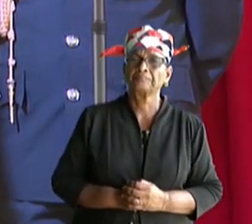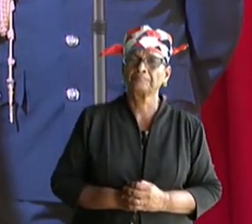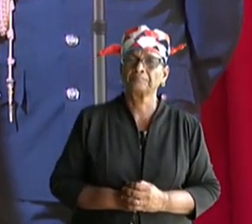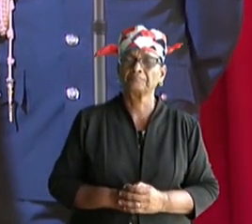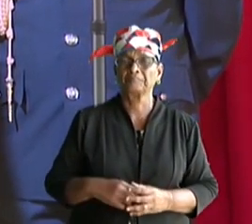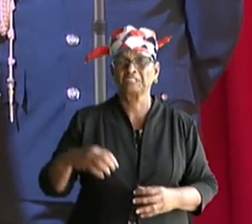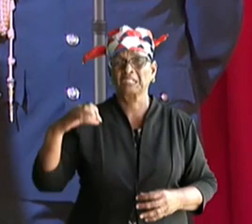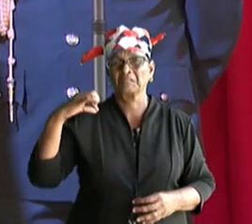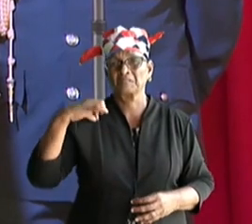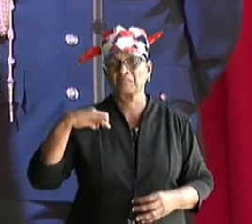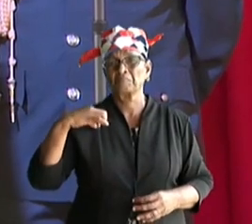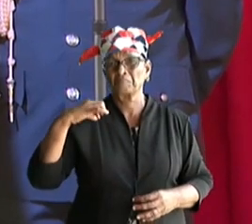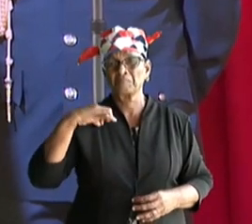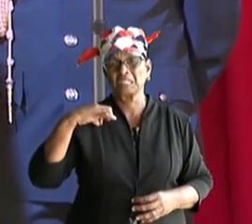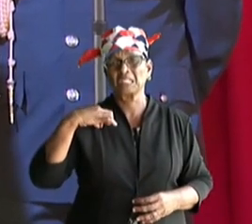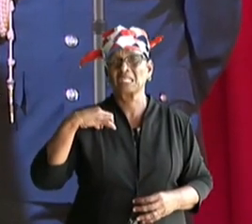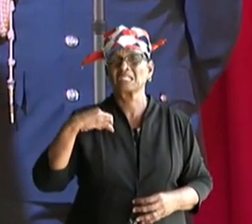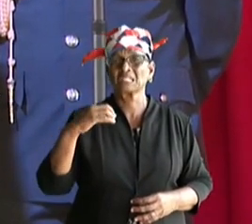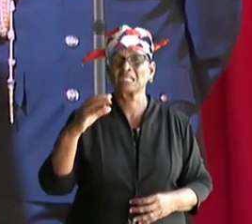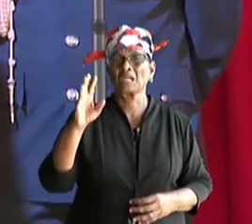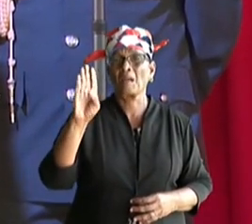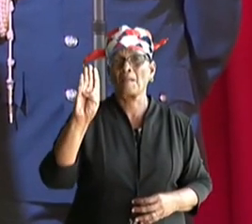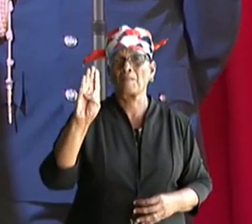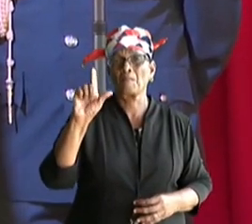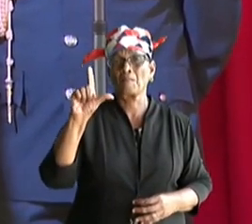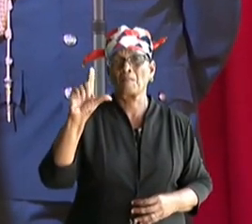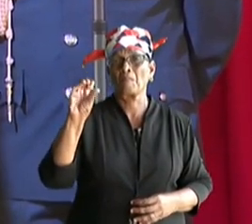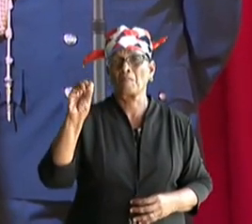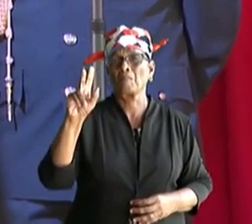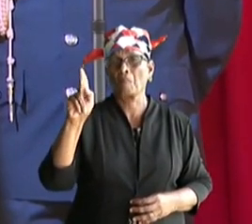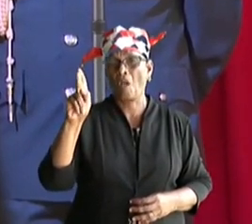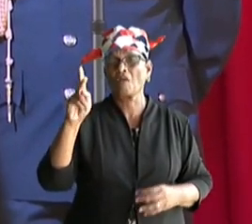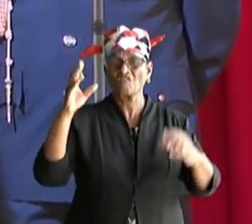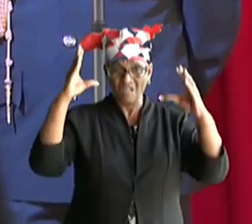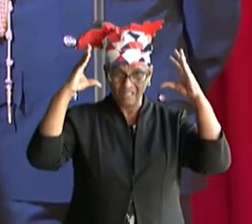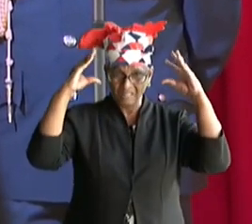Minister Stef Blok van het Koninkrijk der Nederlanden,